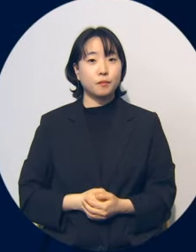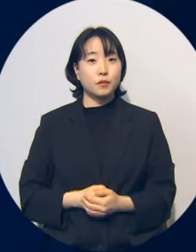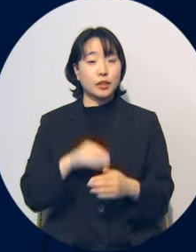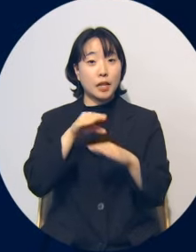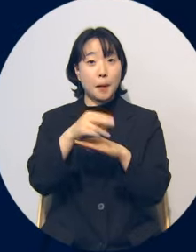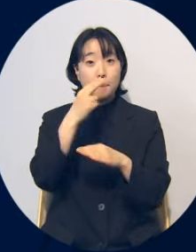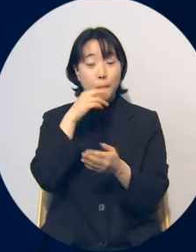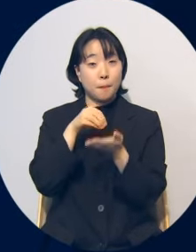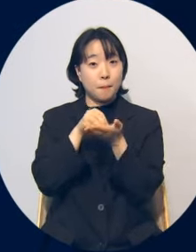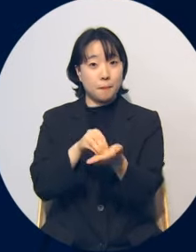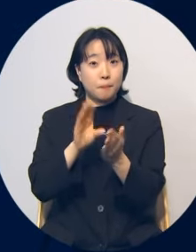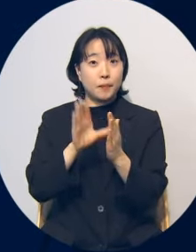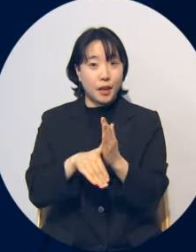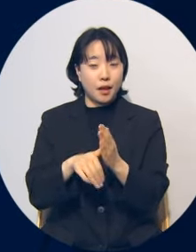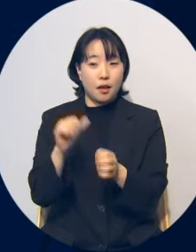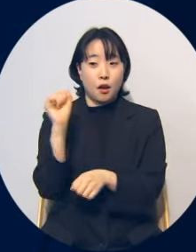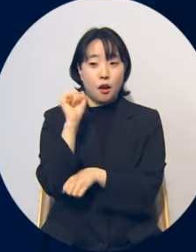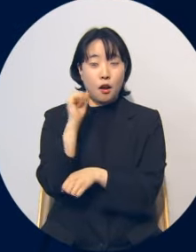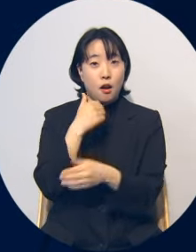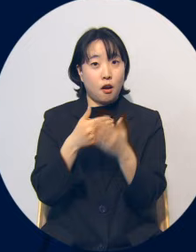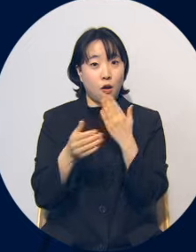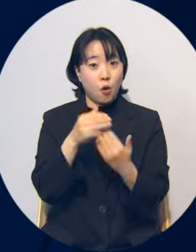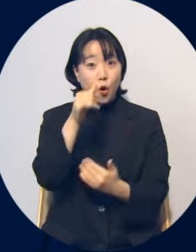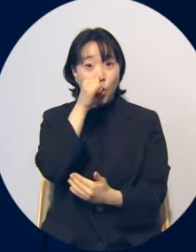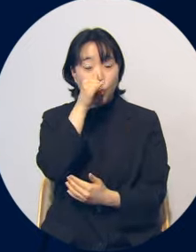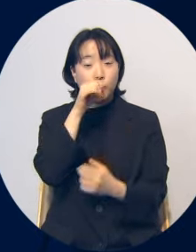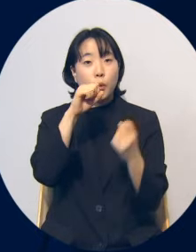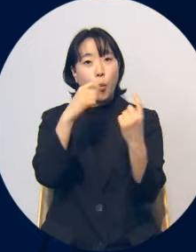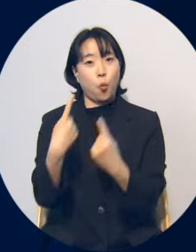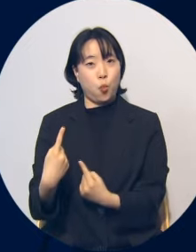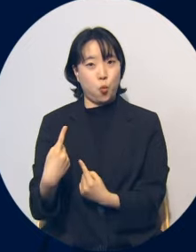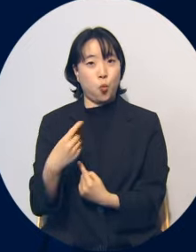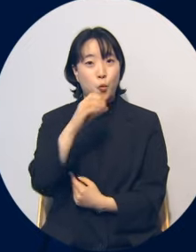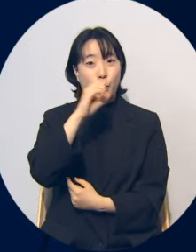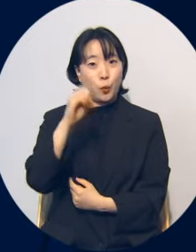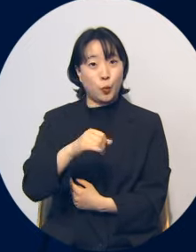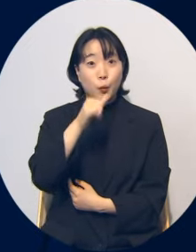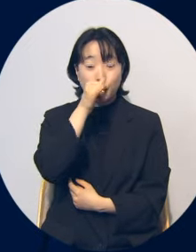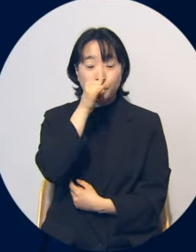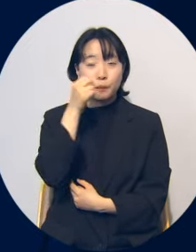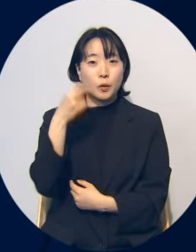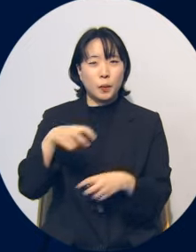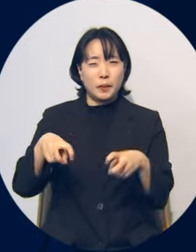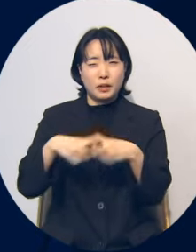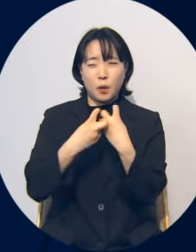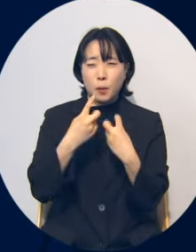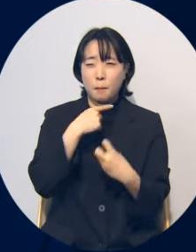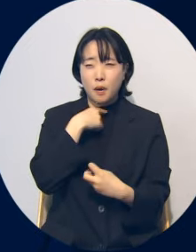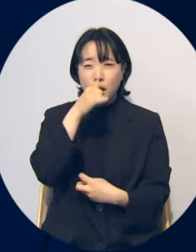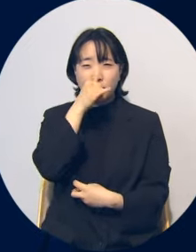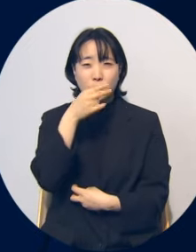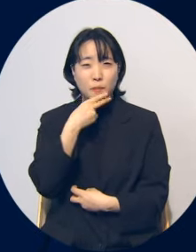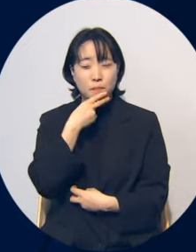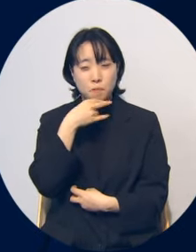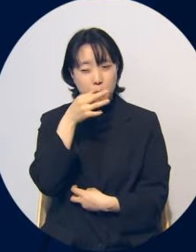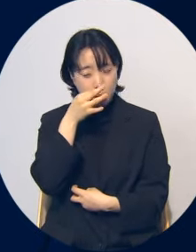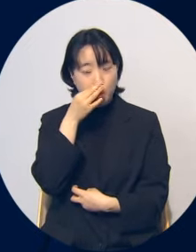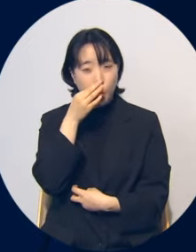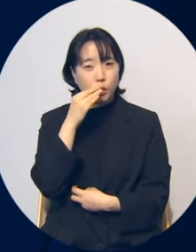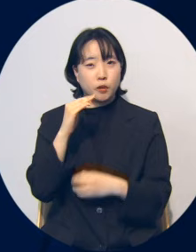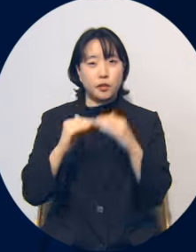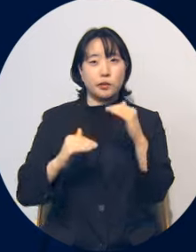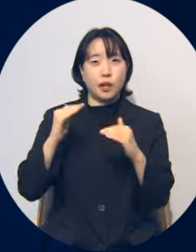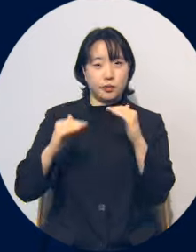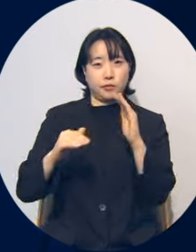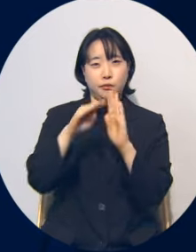운전경력에 따라 보험료를 할인해 주는 보험 가입 경력 요율 제도와 사고 경력을 고려해 차등 적용하는 우량